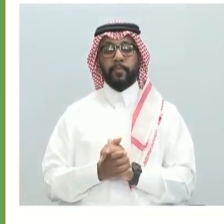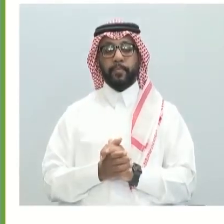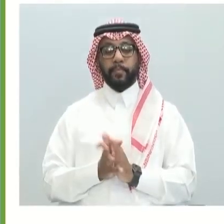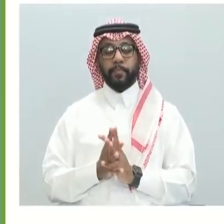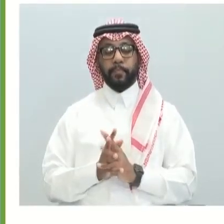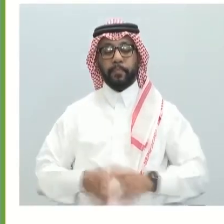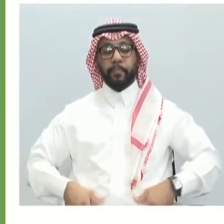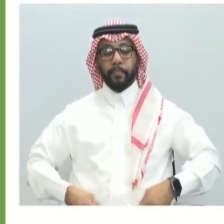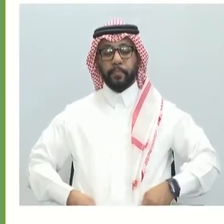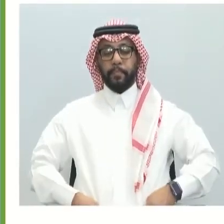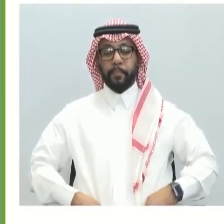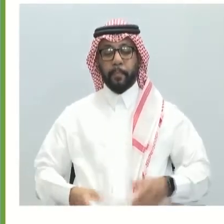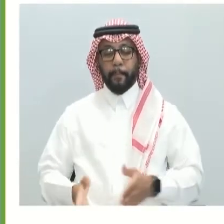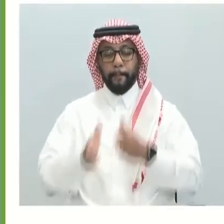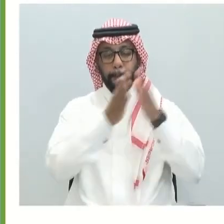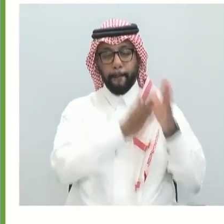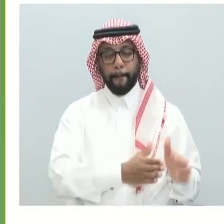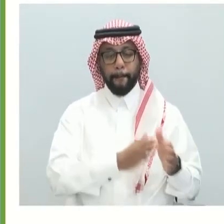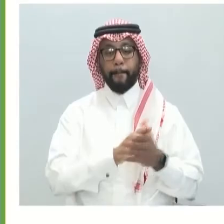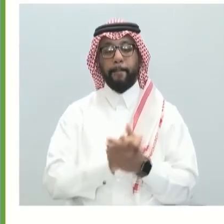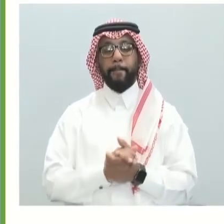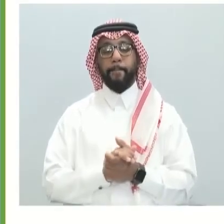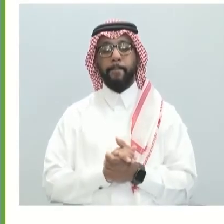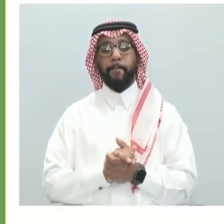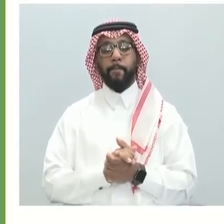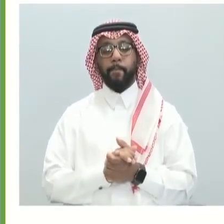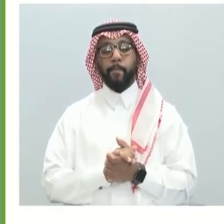انتقلوا معكم الى الفقره الثانيه